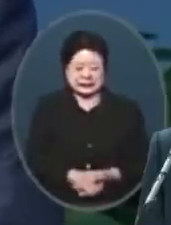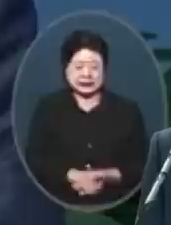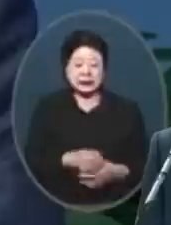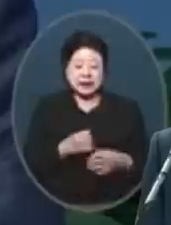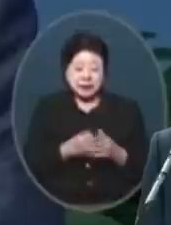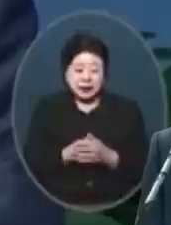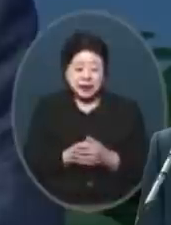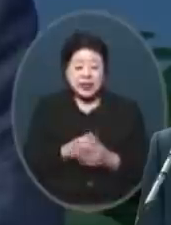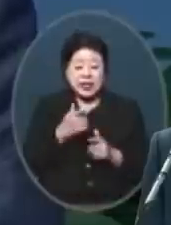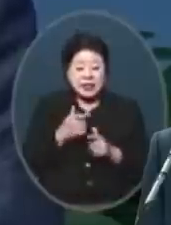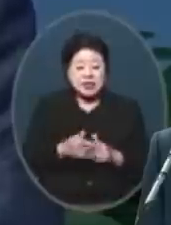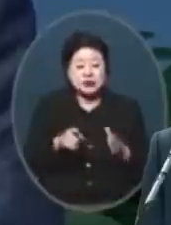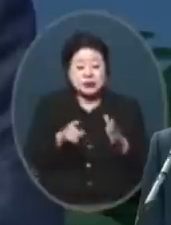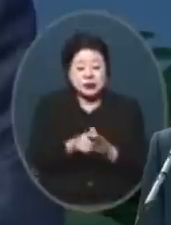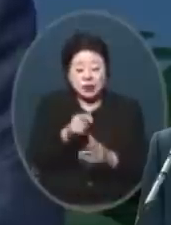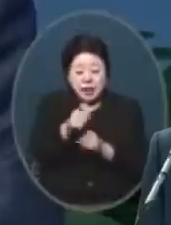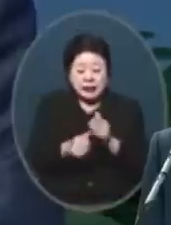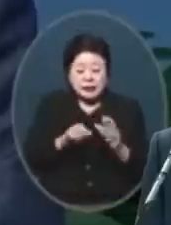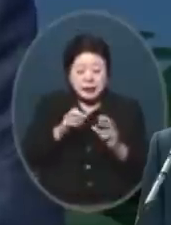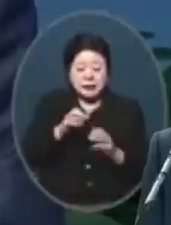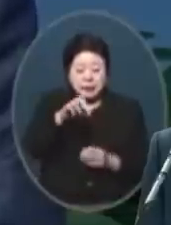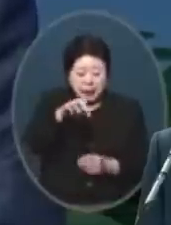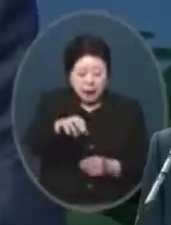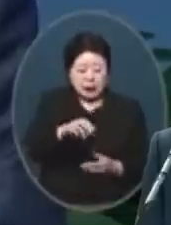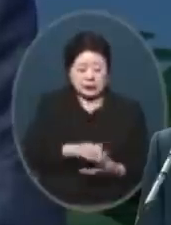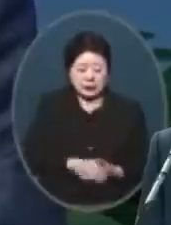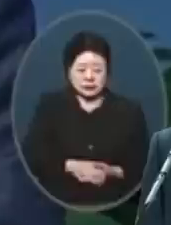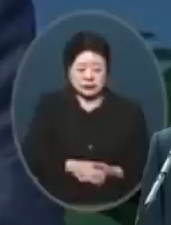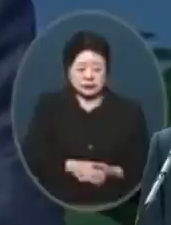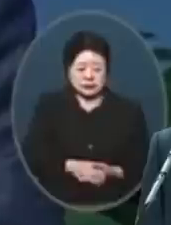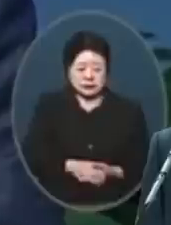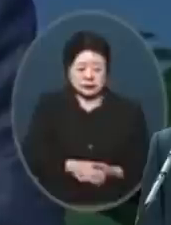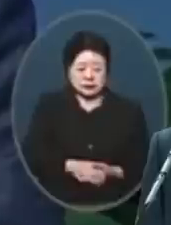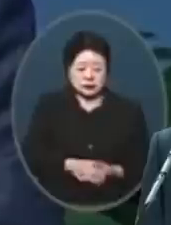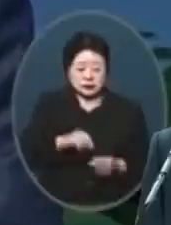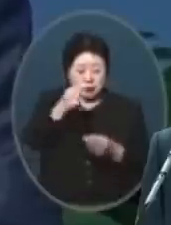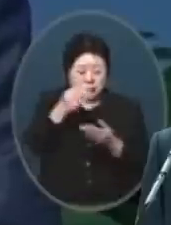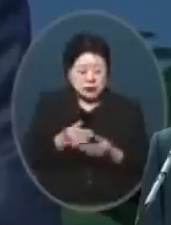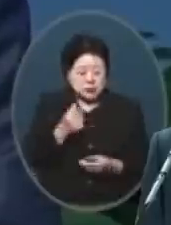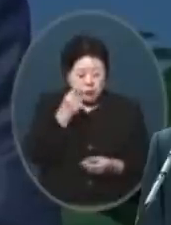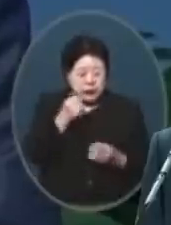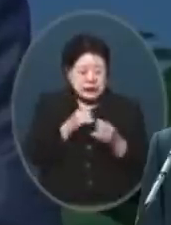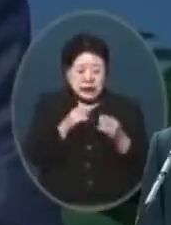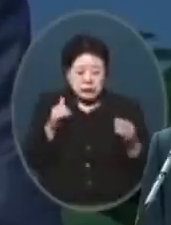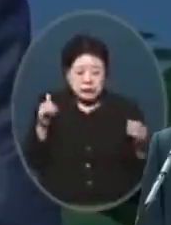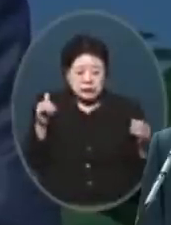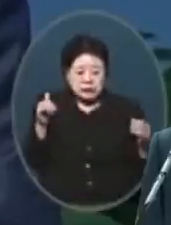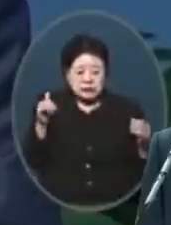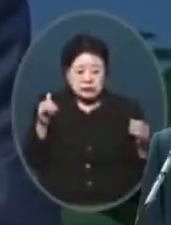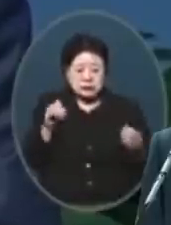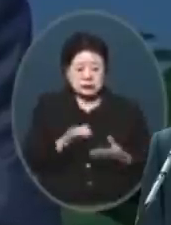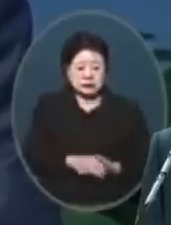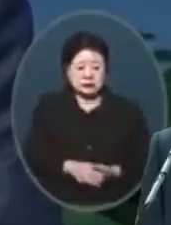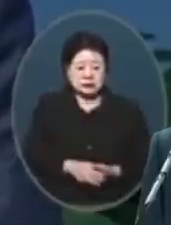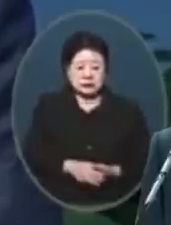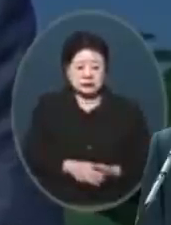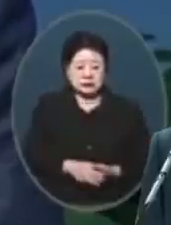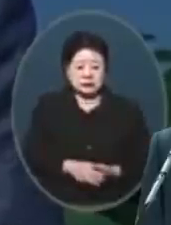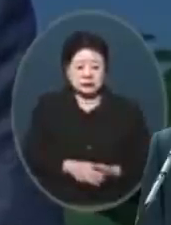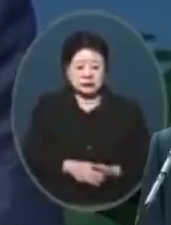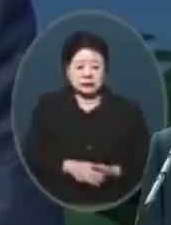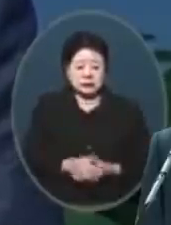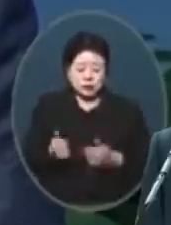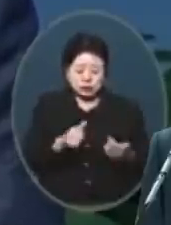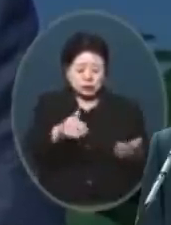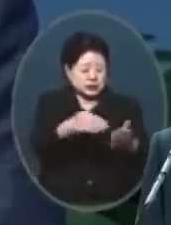그러니까 예수님을 믿고 하나님 앞에 구원을 받지 못한 사람은 별 볼 일